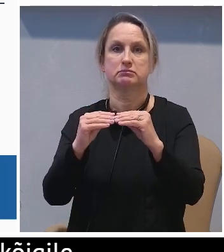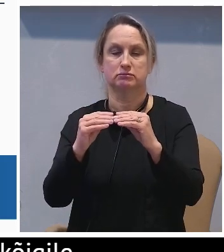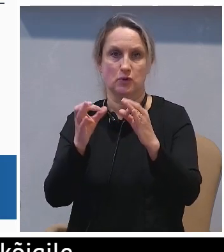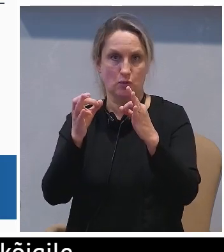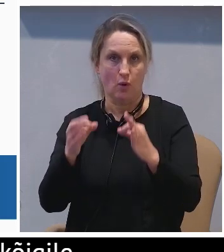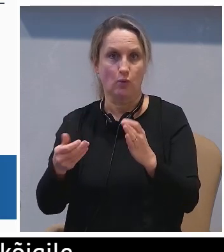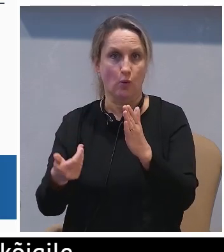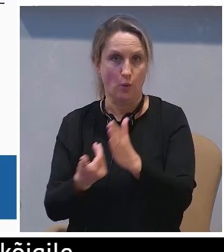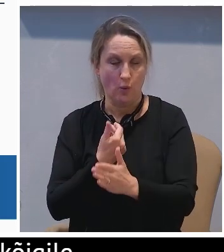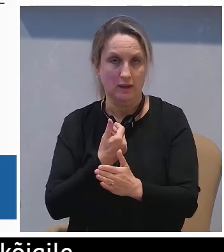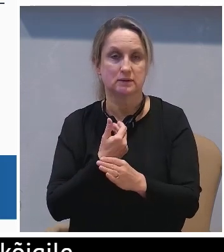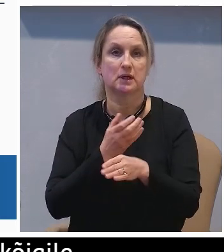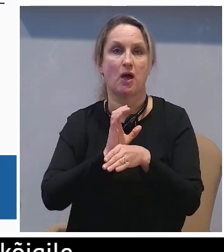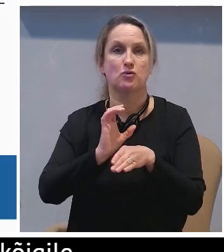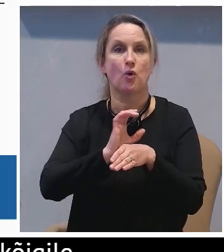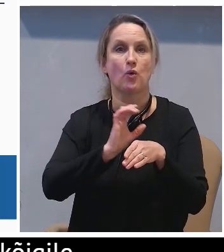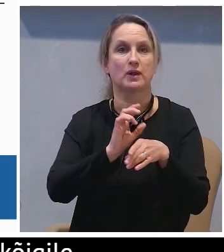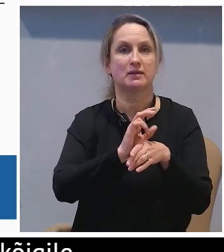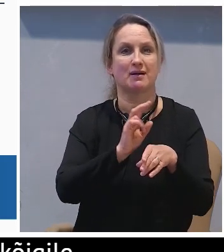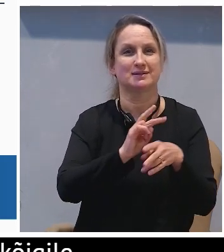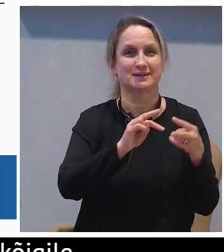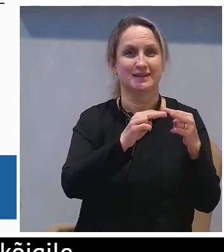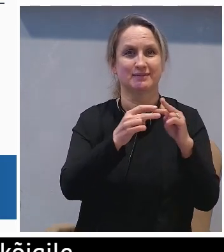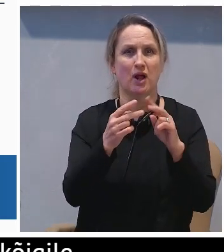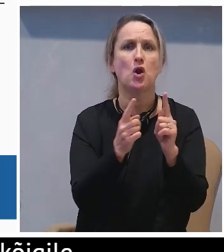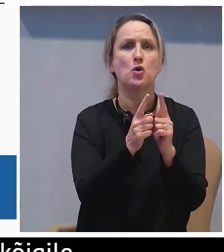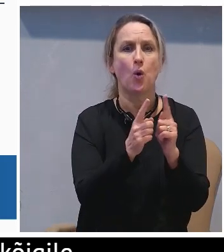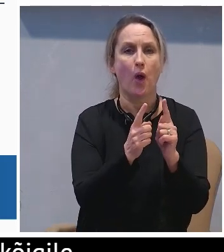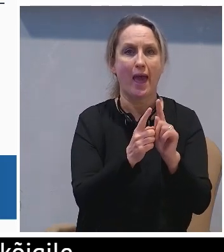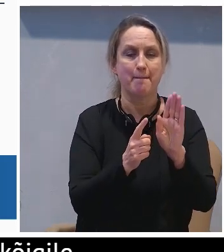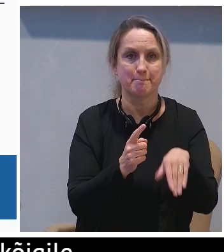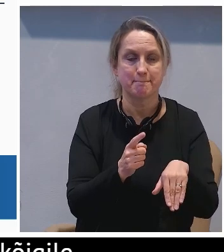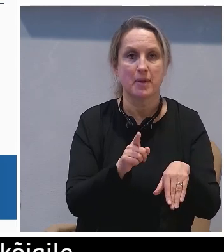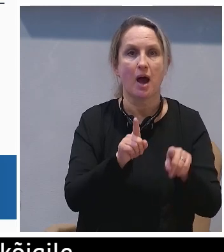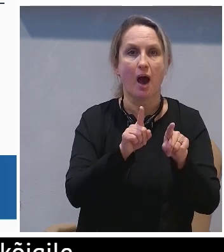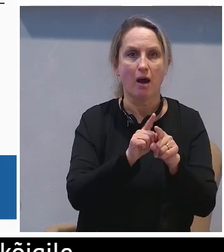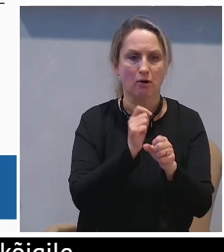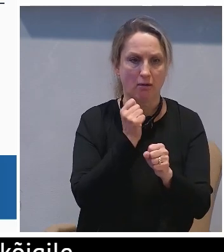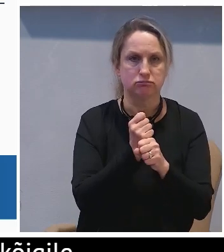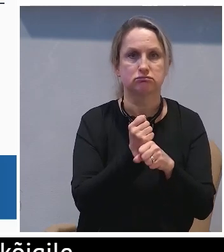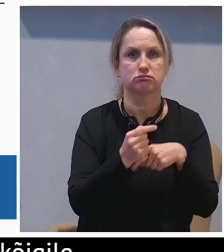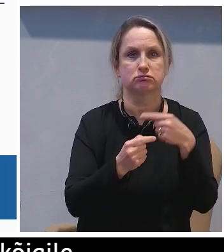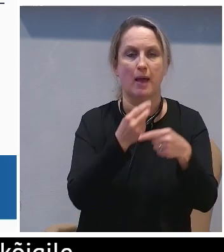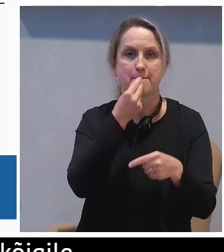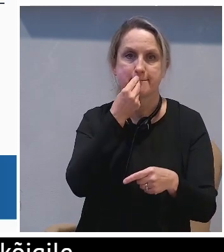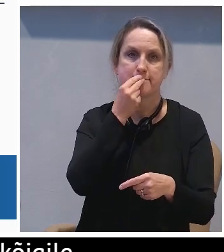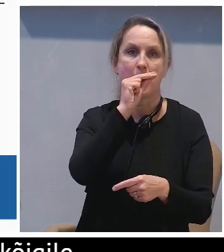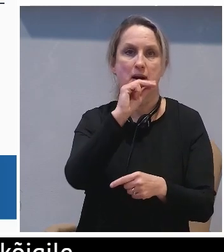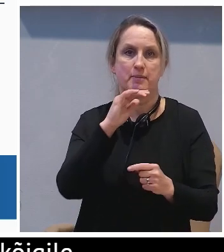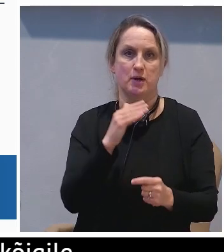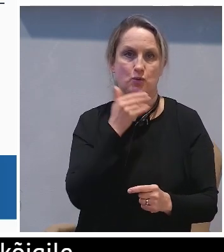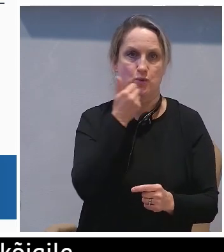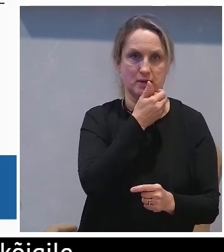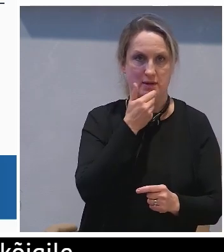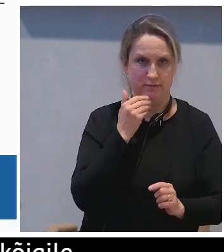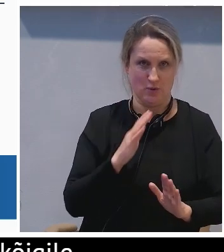kokku exon uuesti skipping ja means toodetakse see pushing valk, out mis on the küll piece that lühem, does not aga fit, jälle ta funktsioneerib allowing oluliselt the protein paremini production to